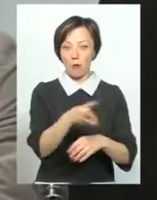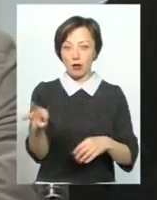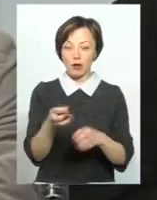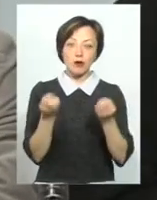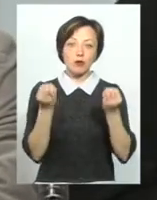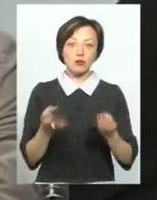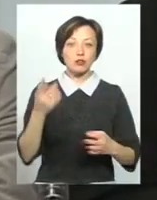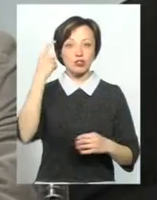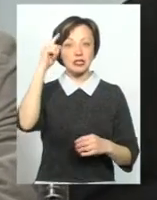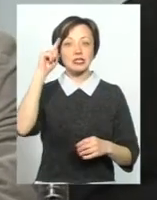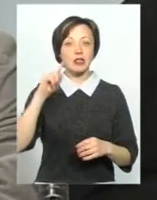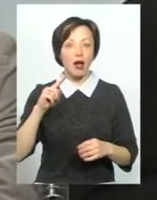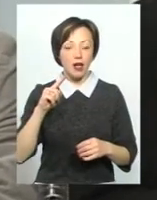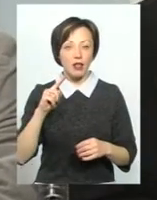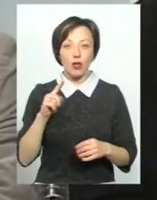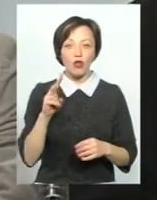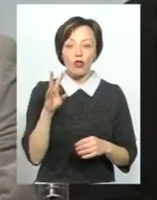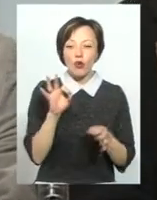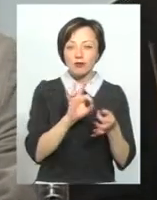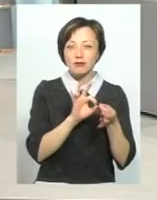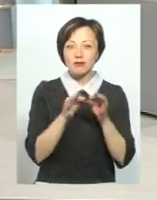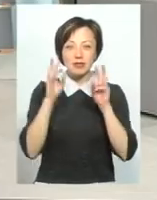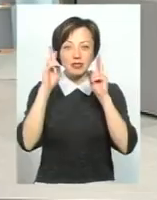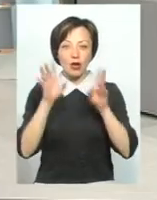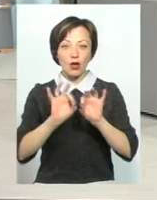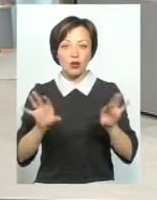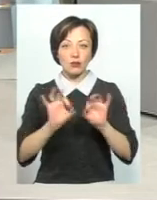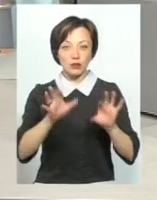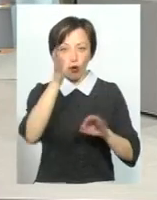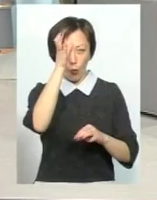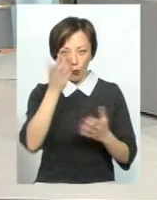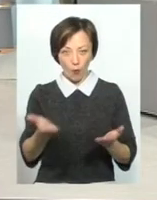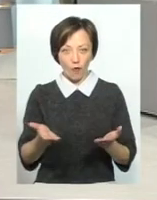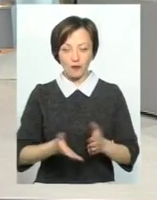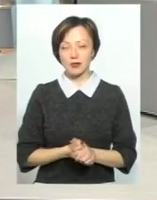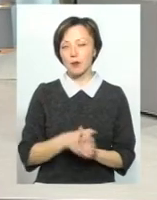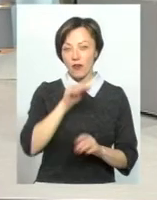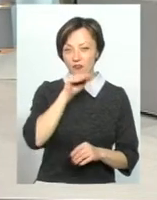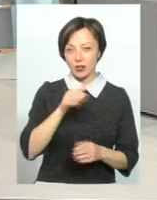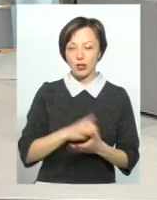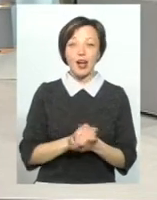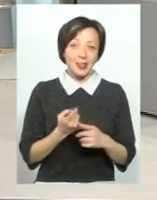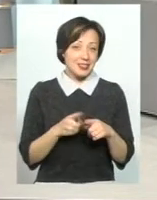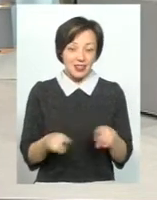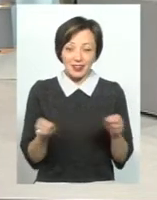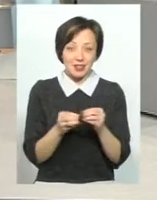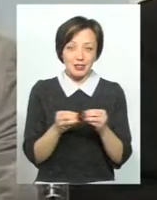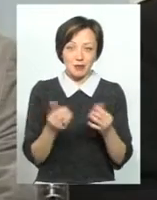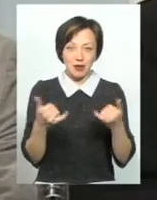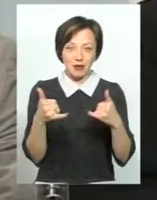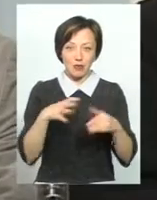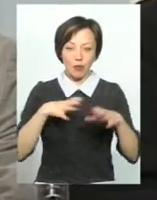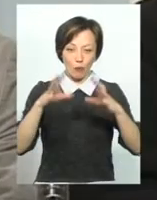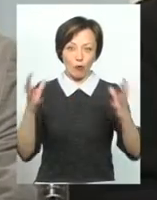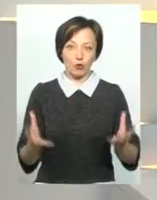просто знали, але вони не знали до тонкості так, як може розказати наш професор. Ну, це ж та сама хімія була в